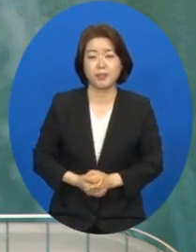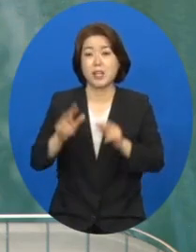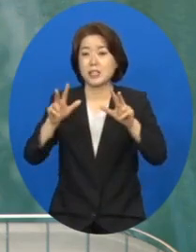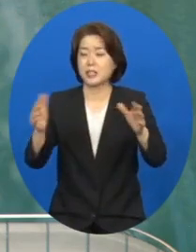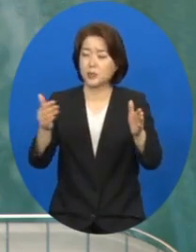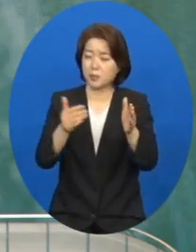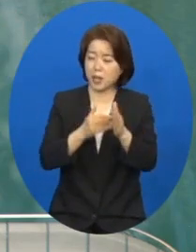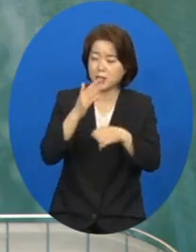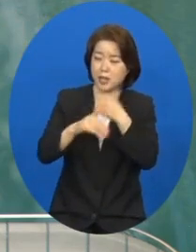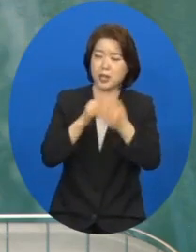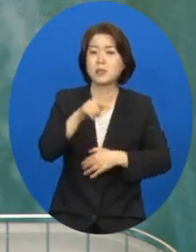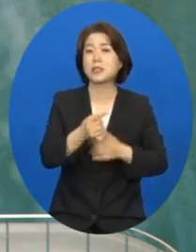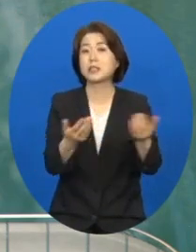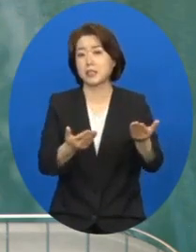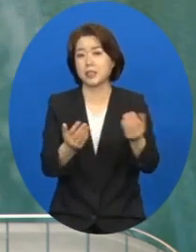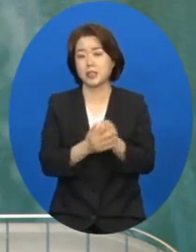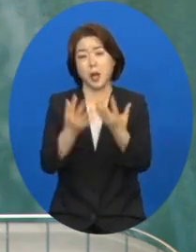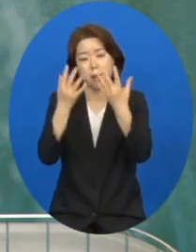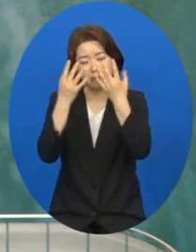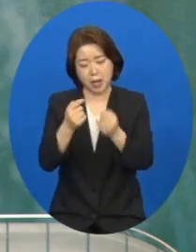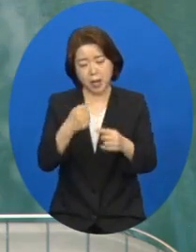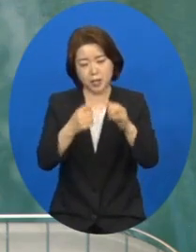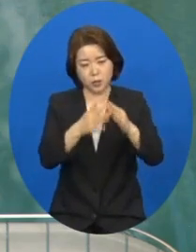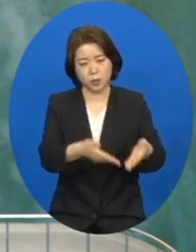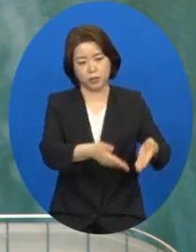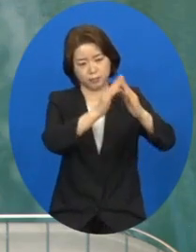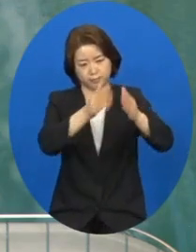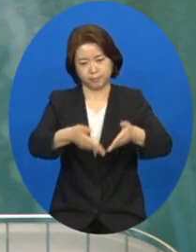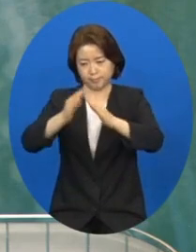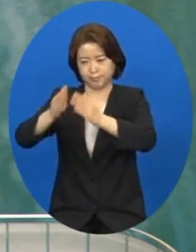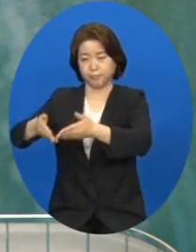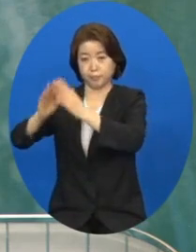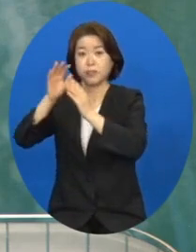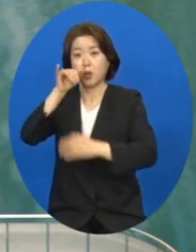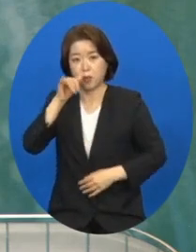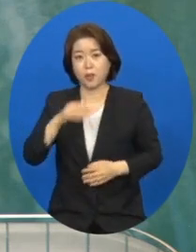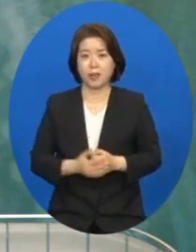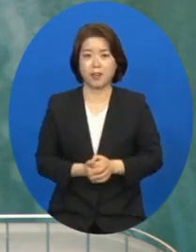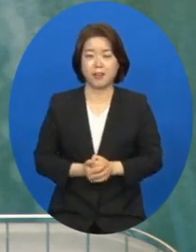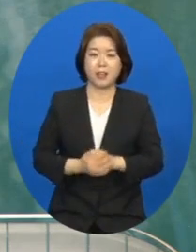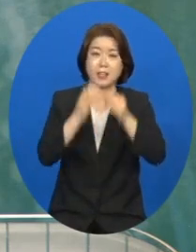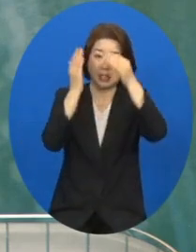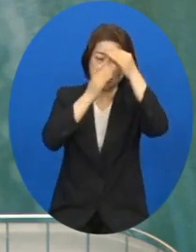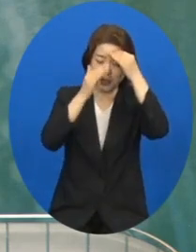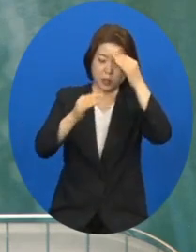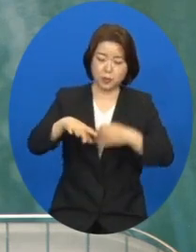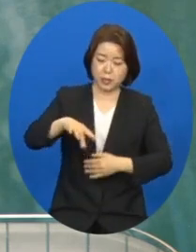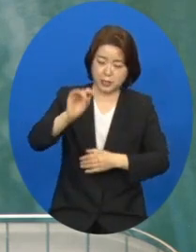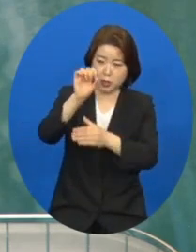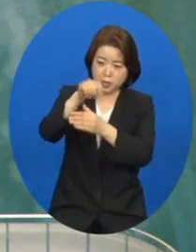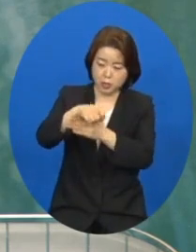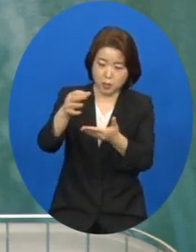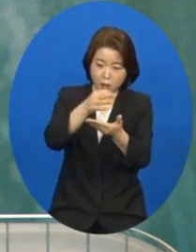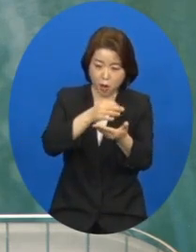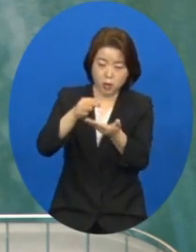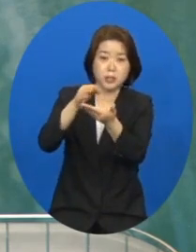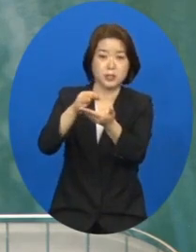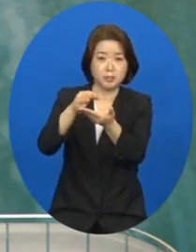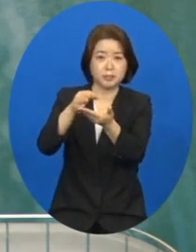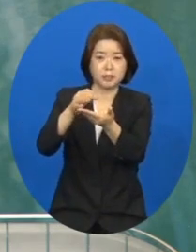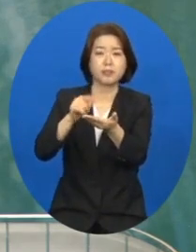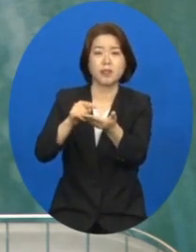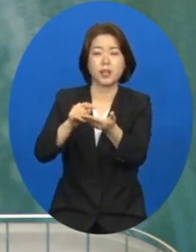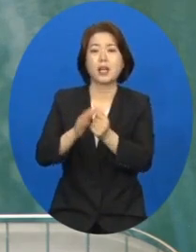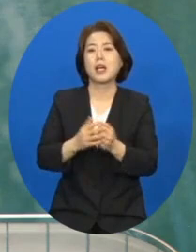지금까지 하나님께서 그 일로 많은 교회를 세우셨습니다. 성도들의 첫 열매 헌금은 이건